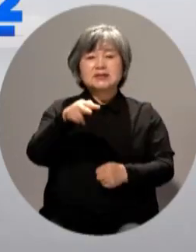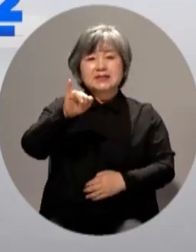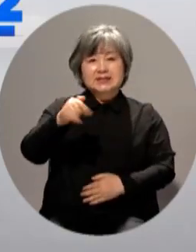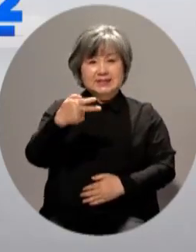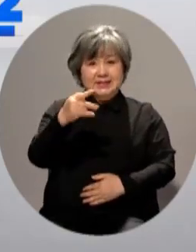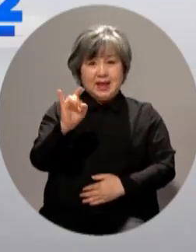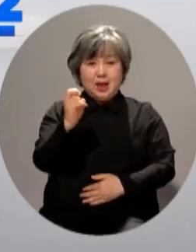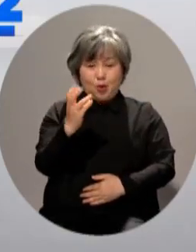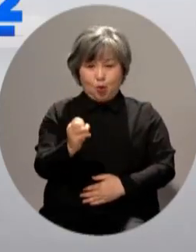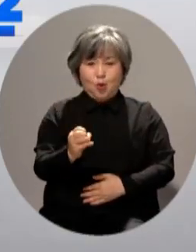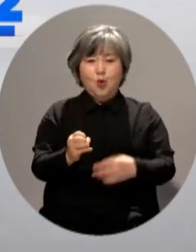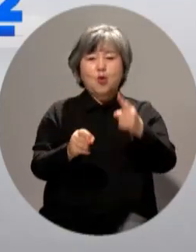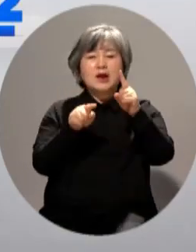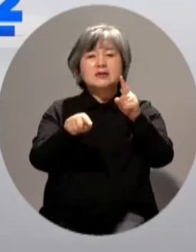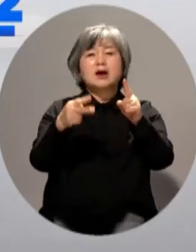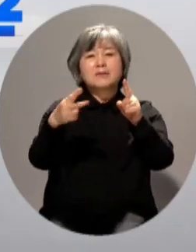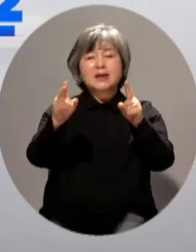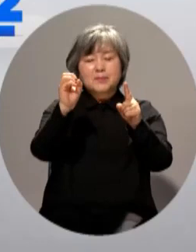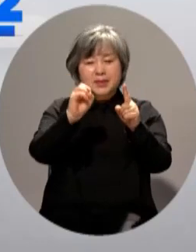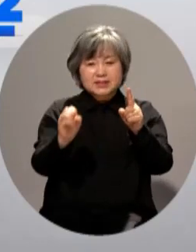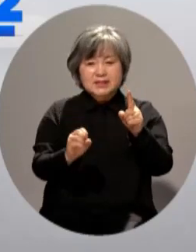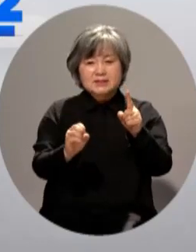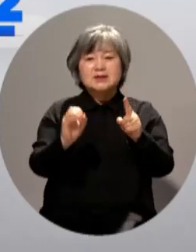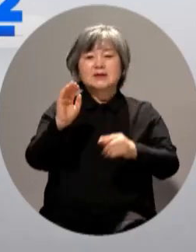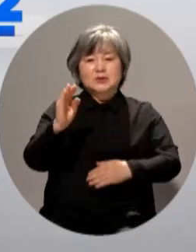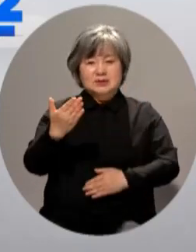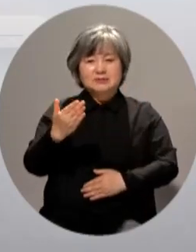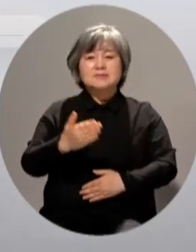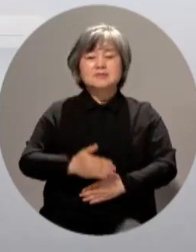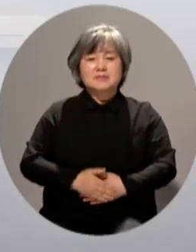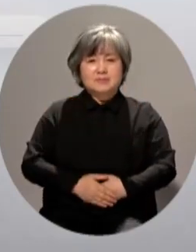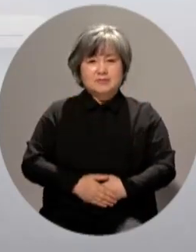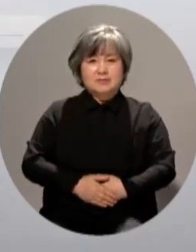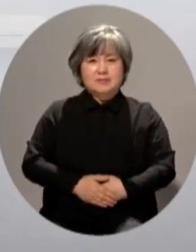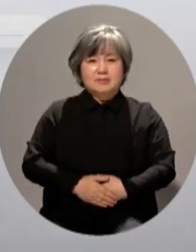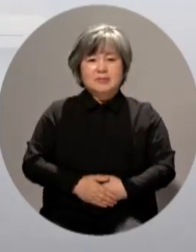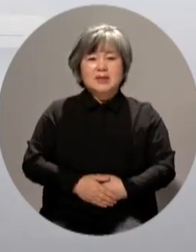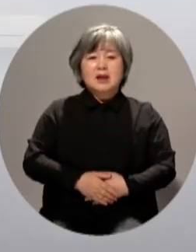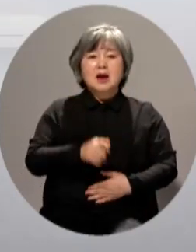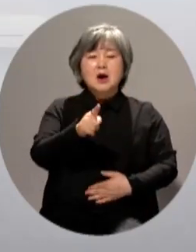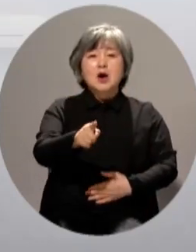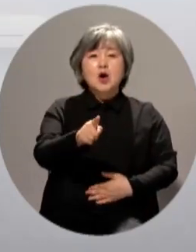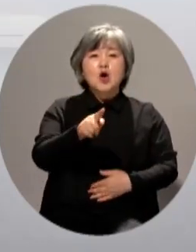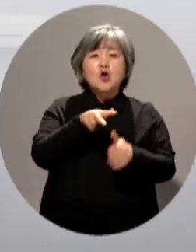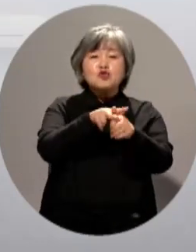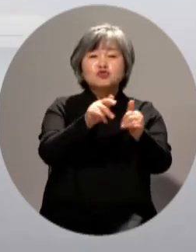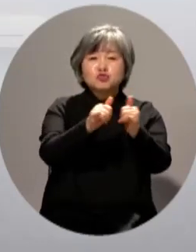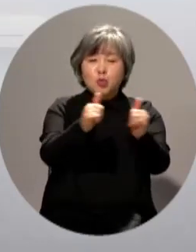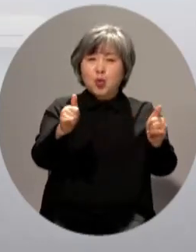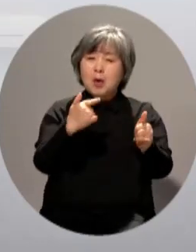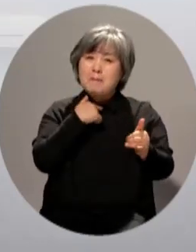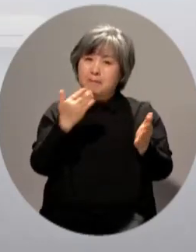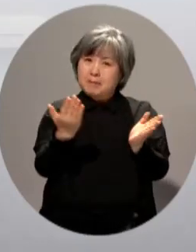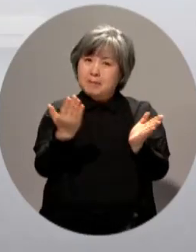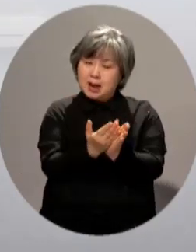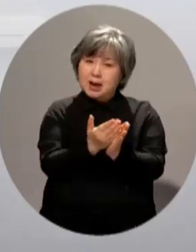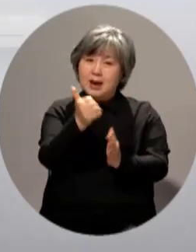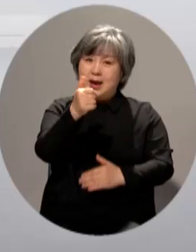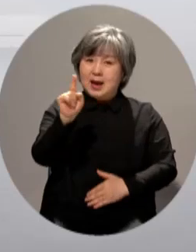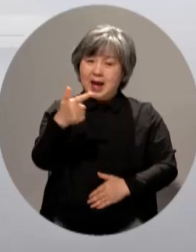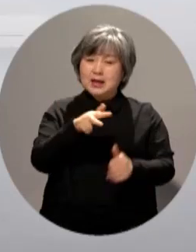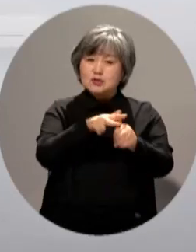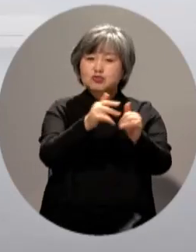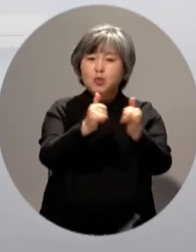신 대용 후보는 1.2% 를 차지했습니다 민주당 후보 적합도 에선 1 안수 후보가